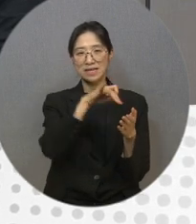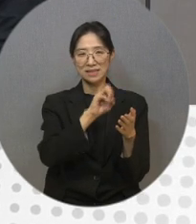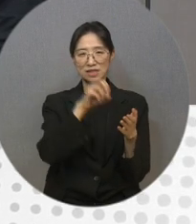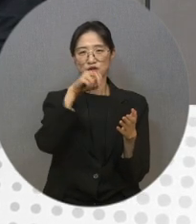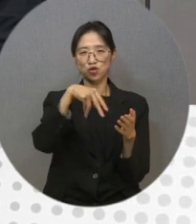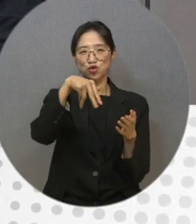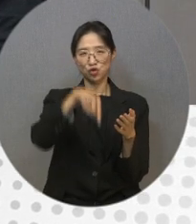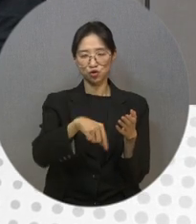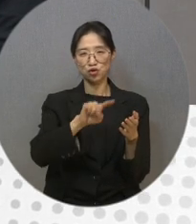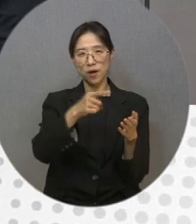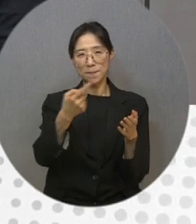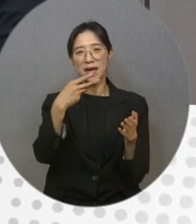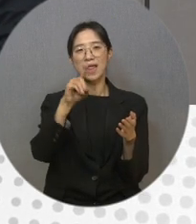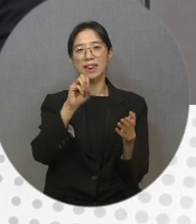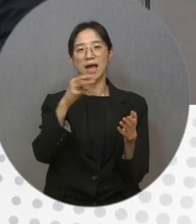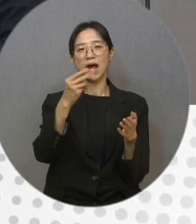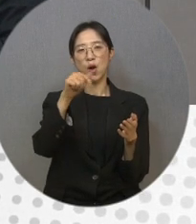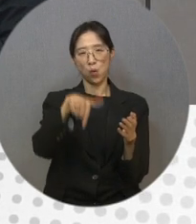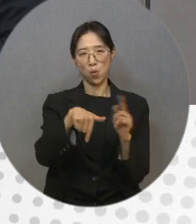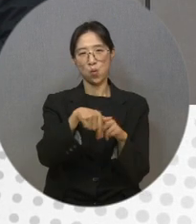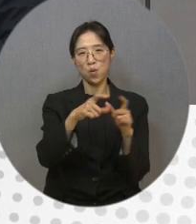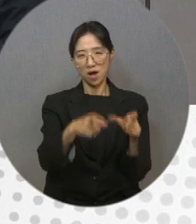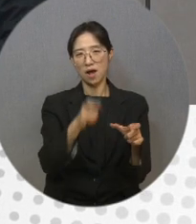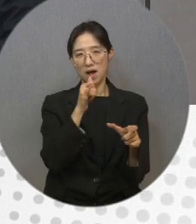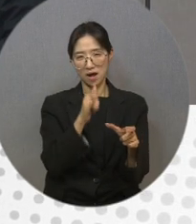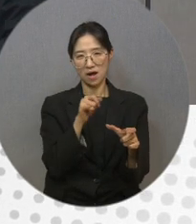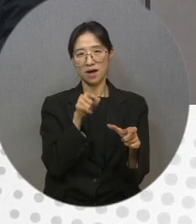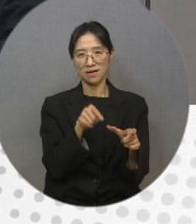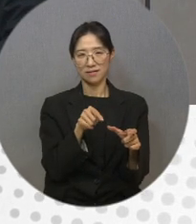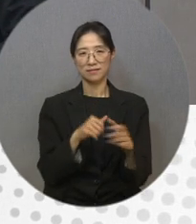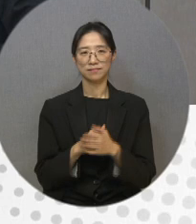근처에 탕록이라는 곳이 있는데